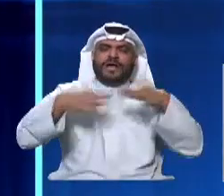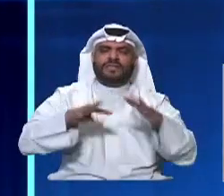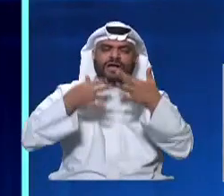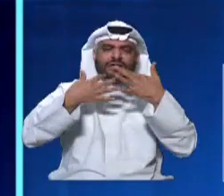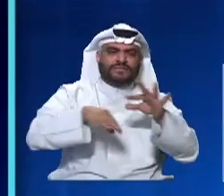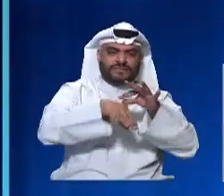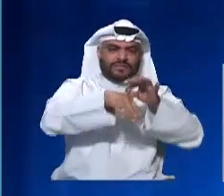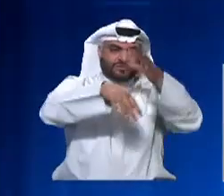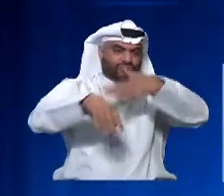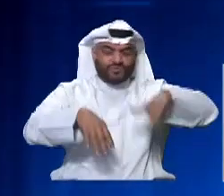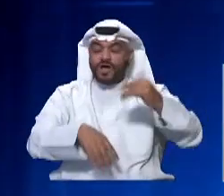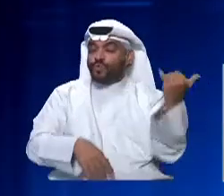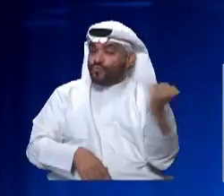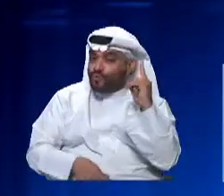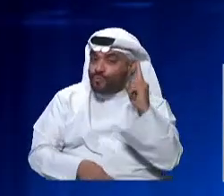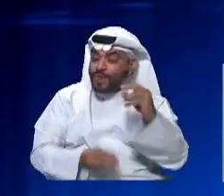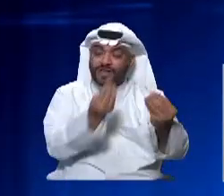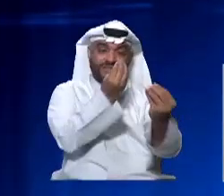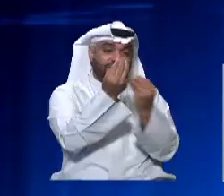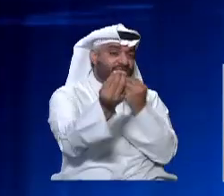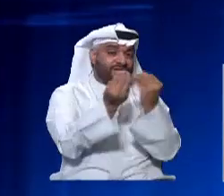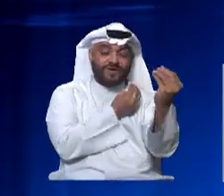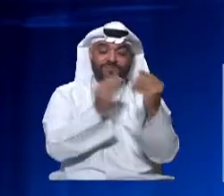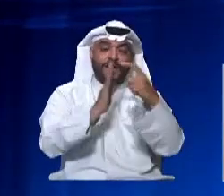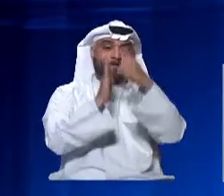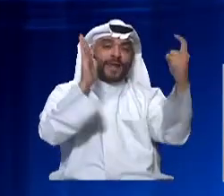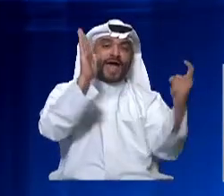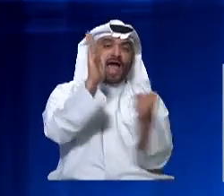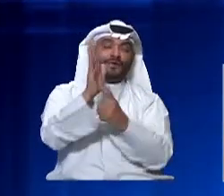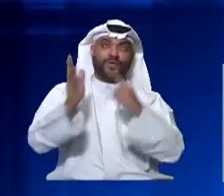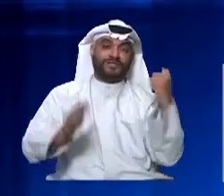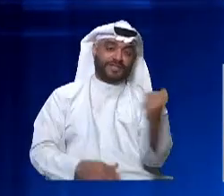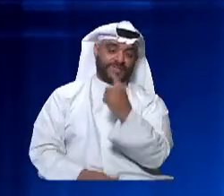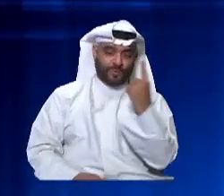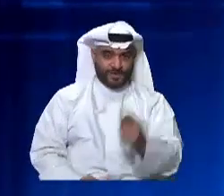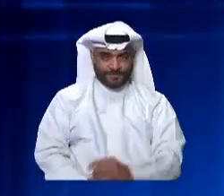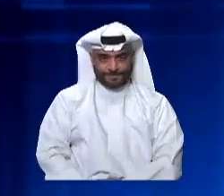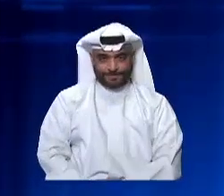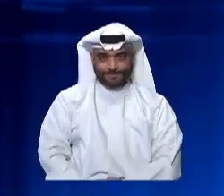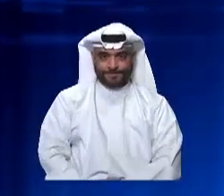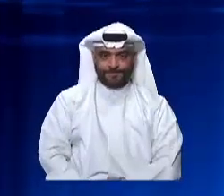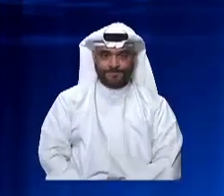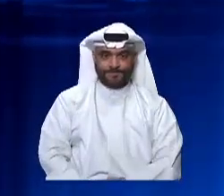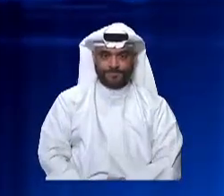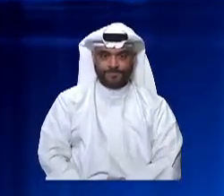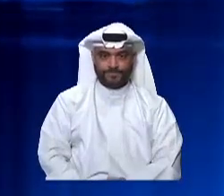الحوار بما يتوافق مع القانون الدولي وميثاق الأمم المتحدة.